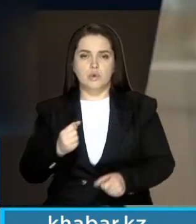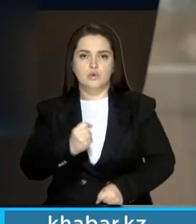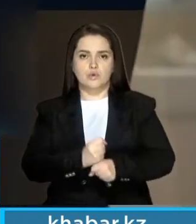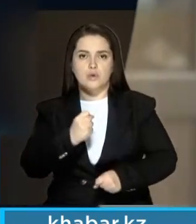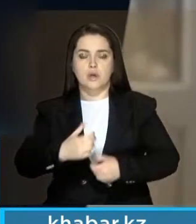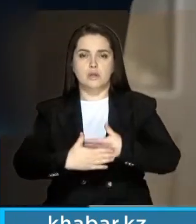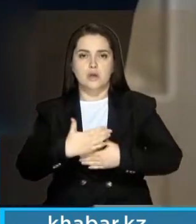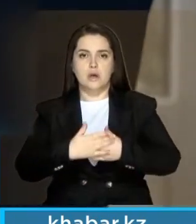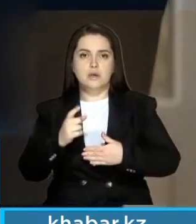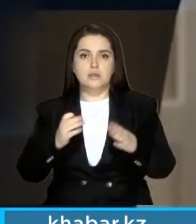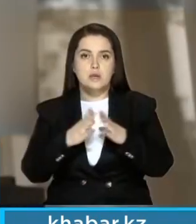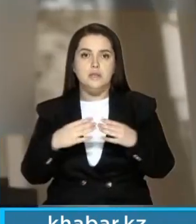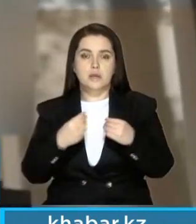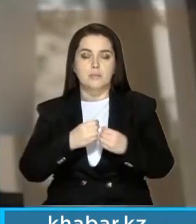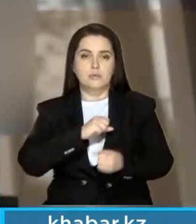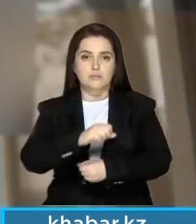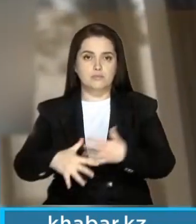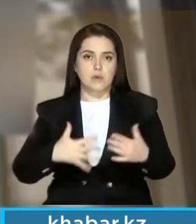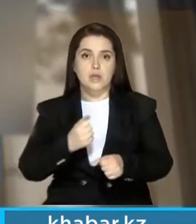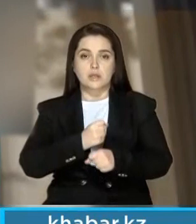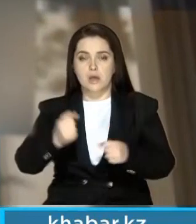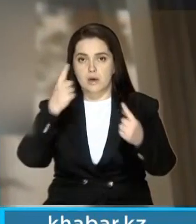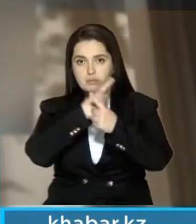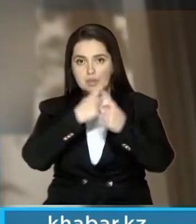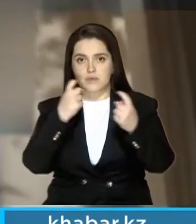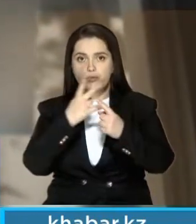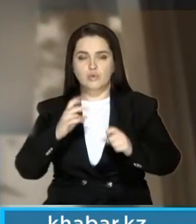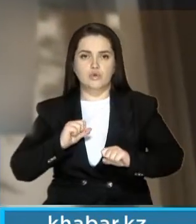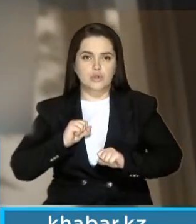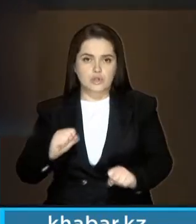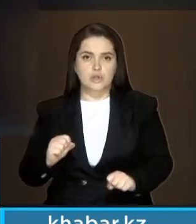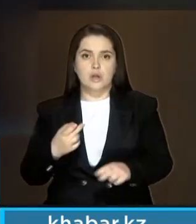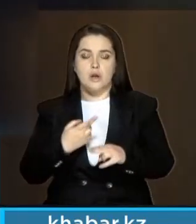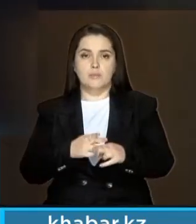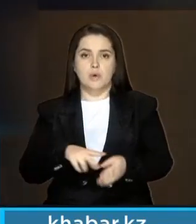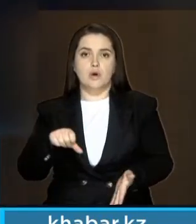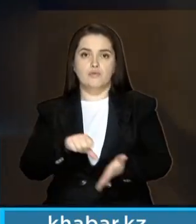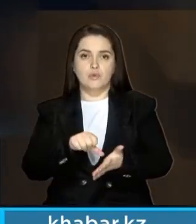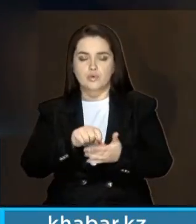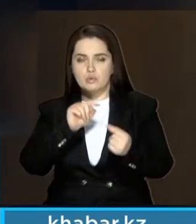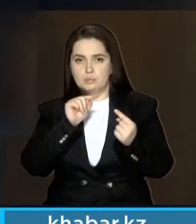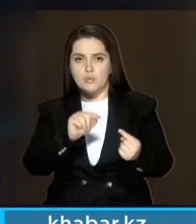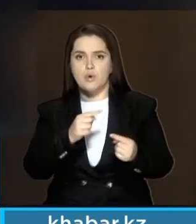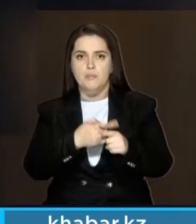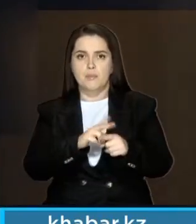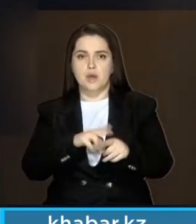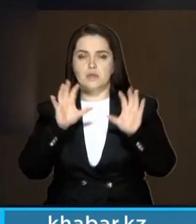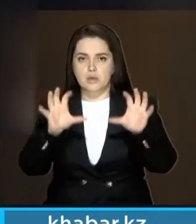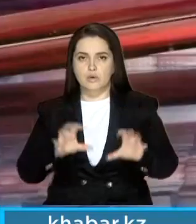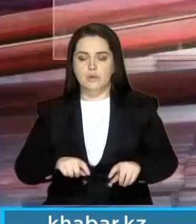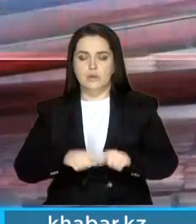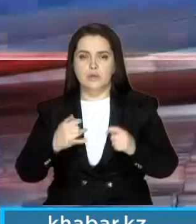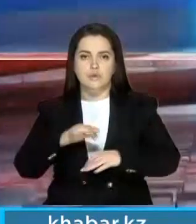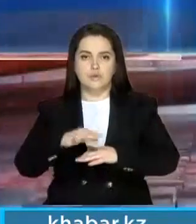за семейно-бытовое насилие. Президент призвал жителей решительно и единодушно выступить против беззакония и жестокости.